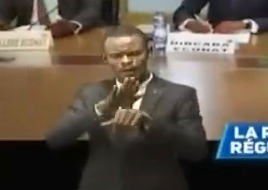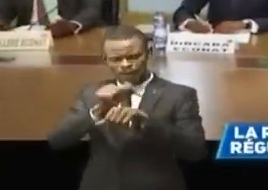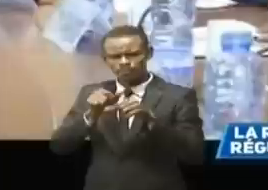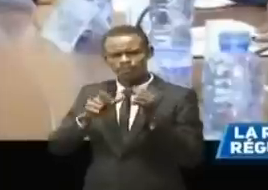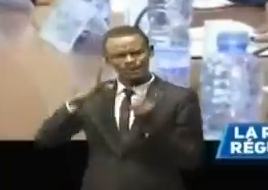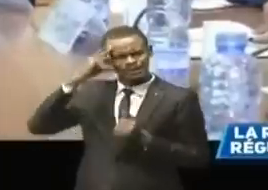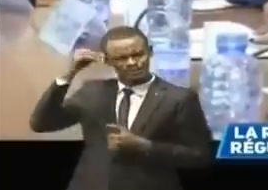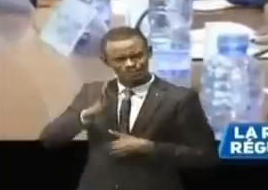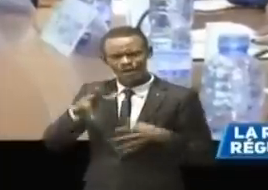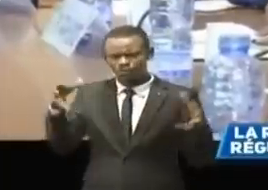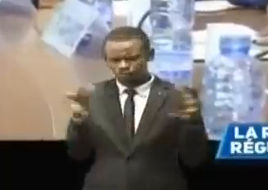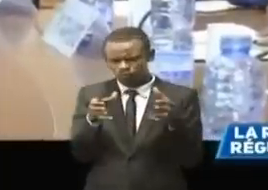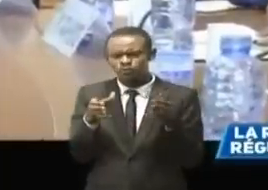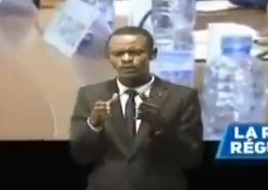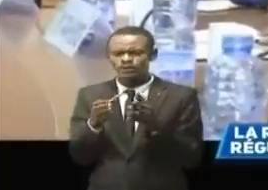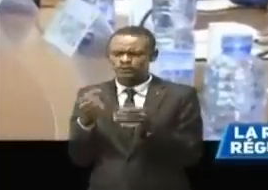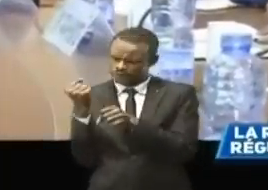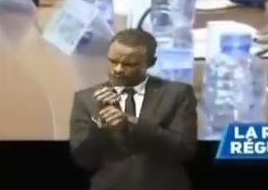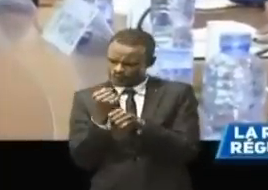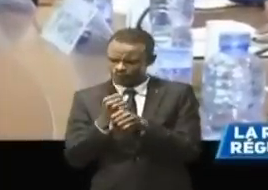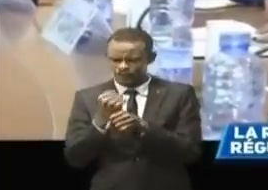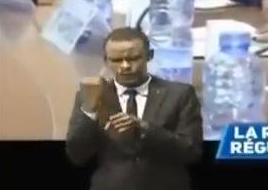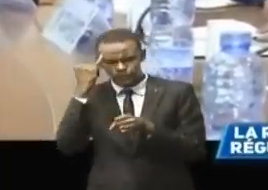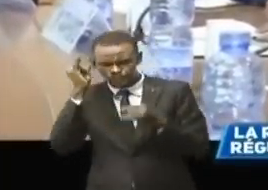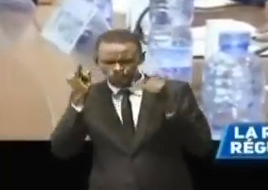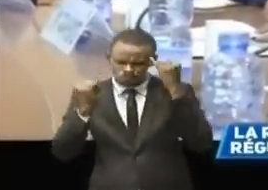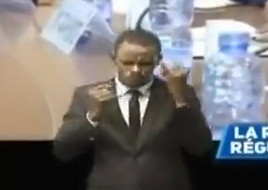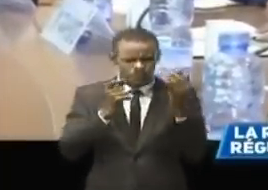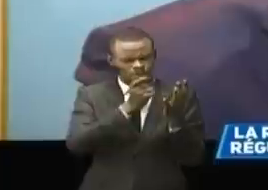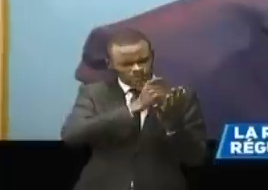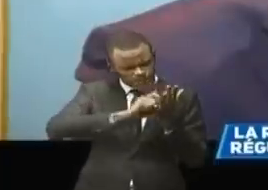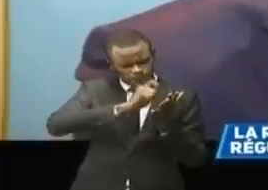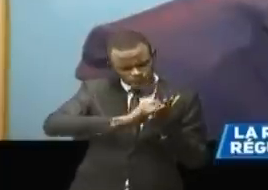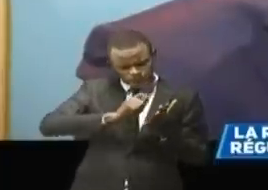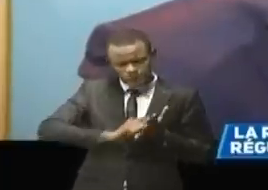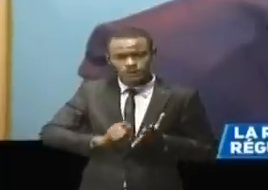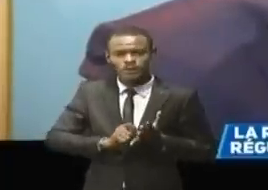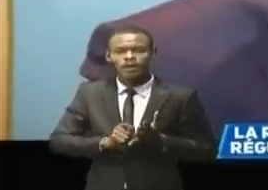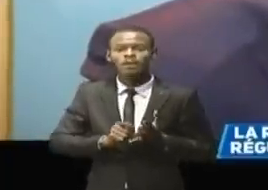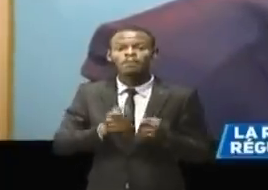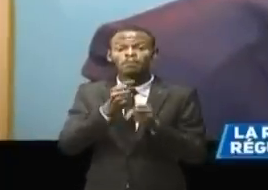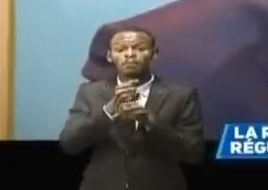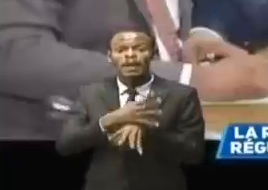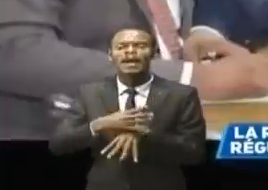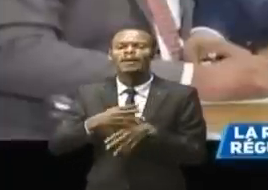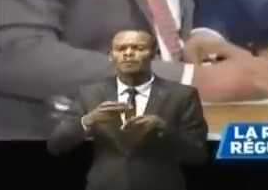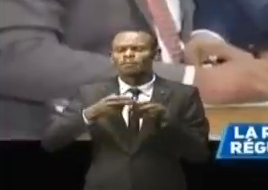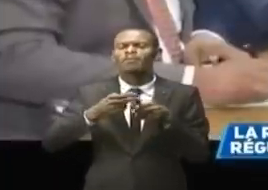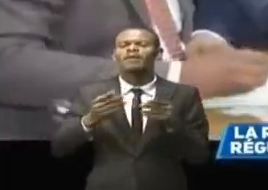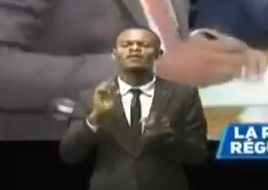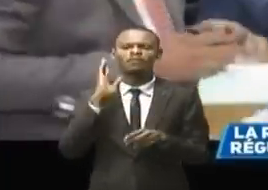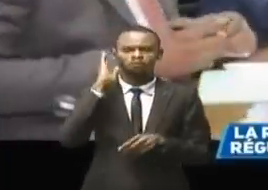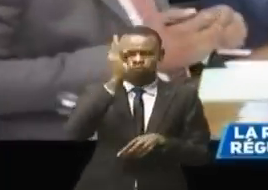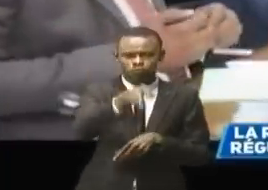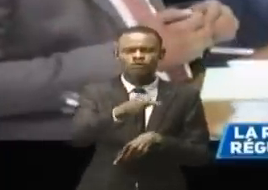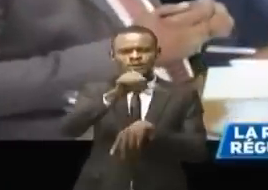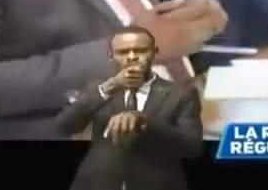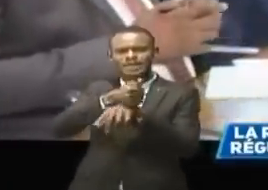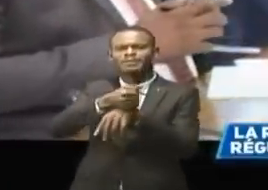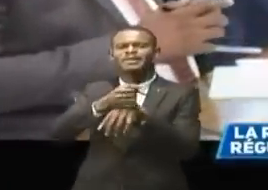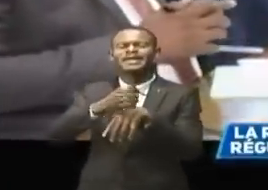les termes des références de l'atelier qu'il va convoquer incessamment afin de travailler sur la feuille de route